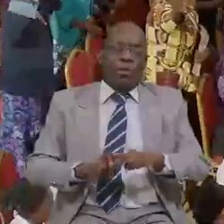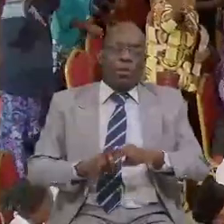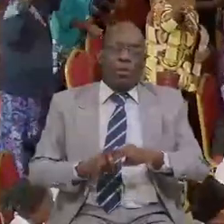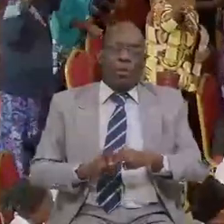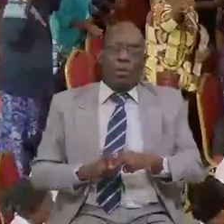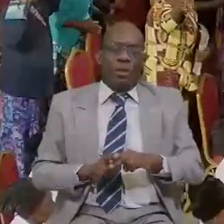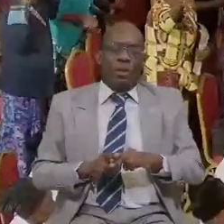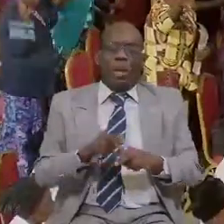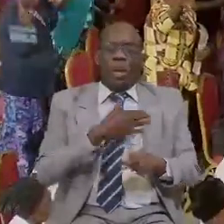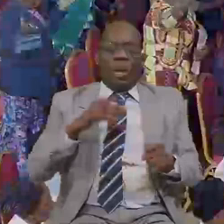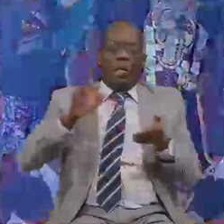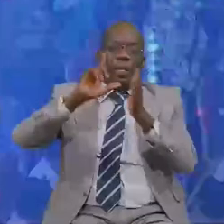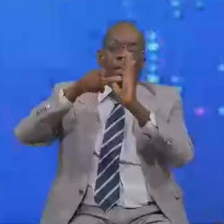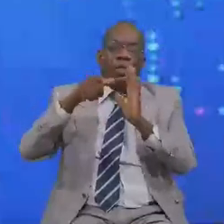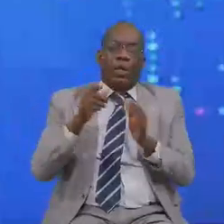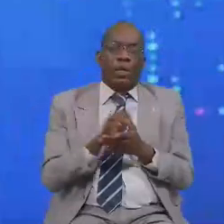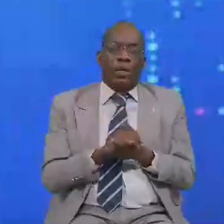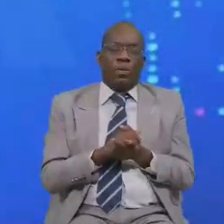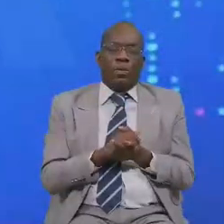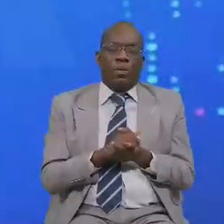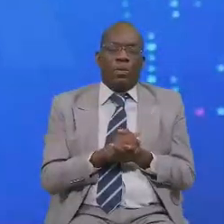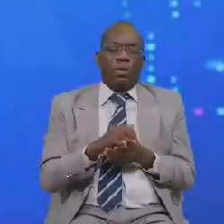Et finalement,